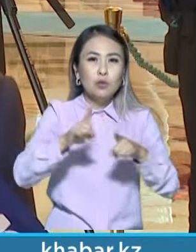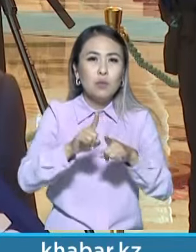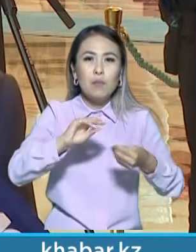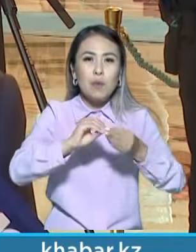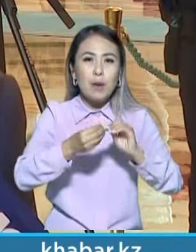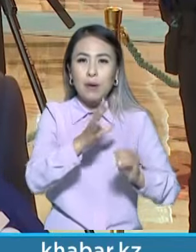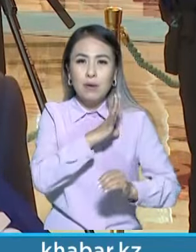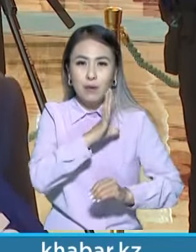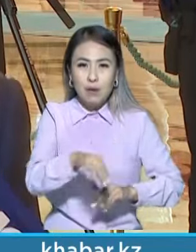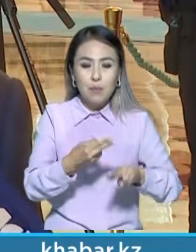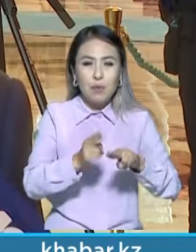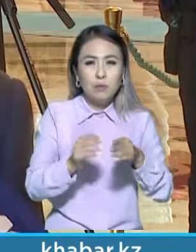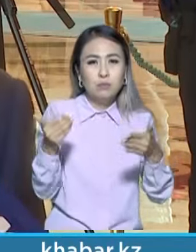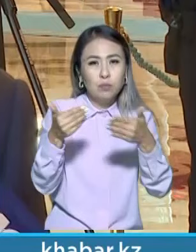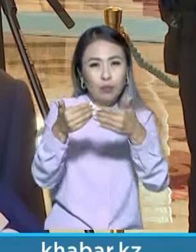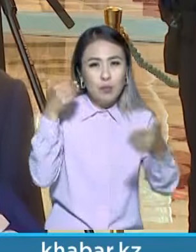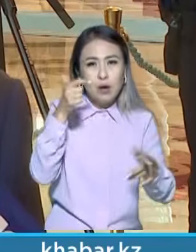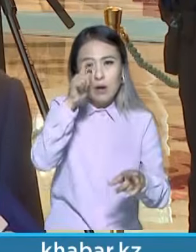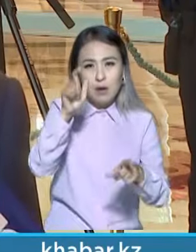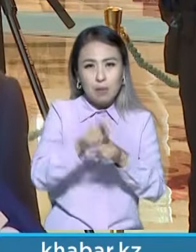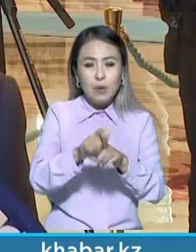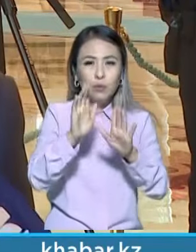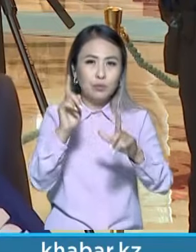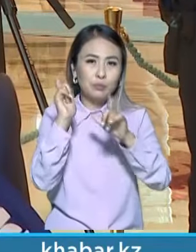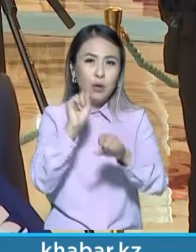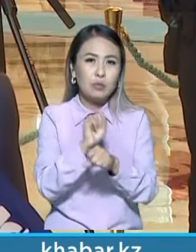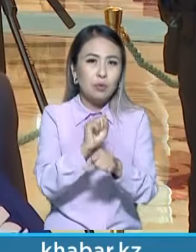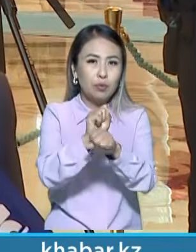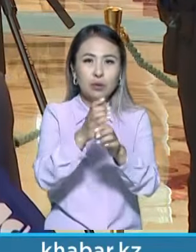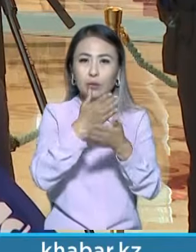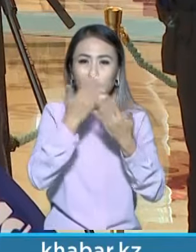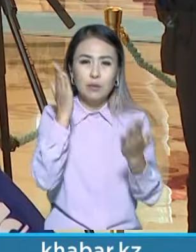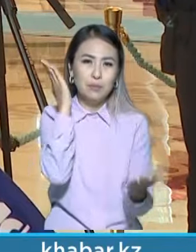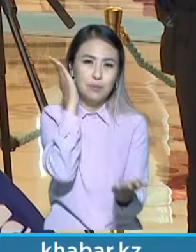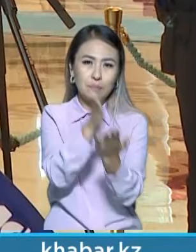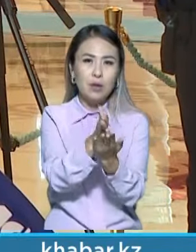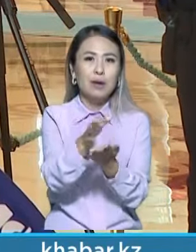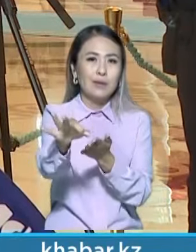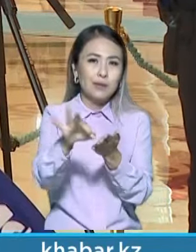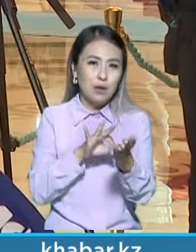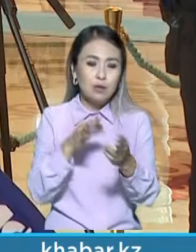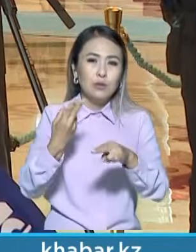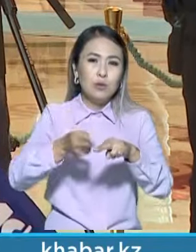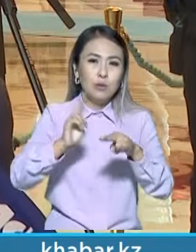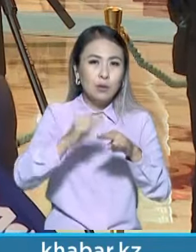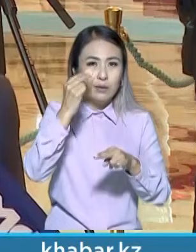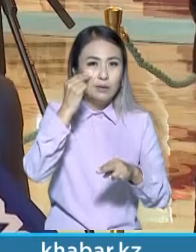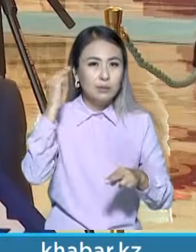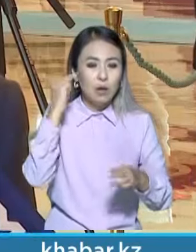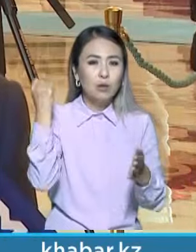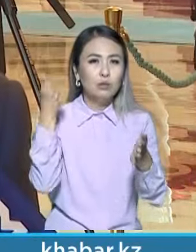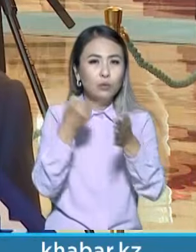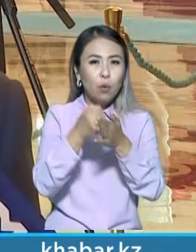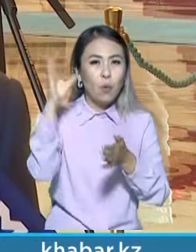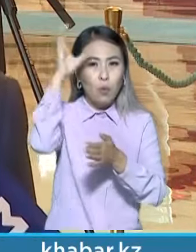тұрады. Жүк тек қана бір келкіде еш жерде тоқтамай жеткізіліп жатыр. Ол үлкен жетістік, яғни Қытайдан Өзбекстанға дейін